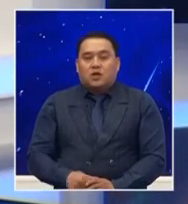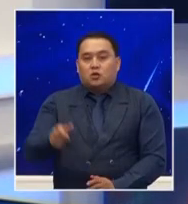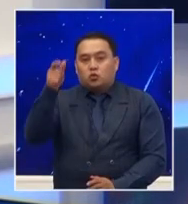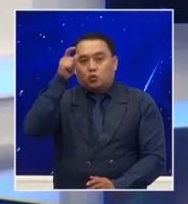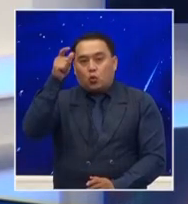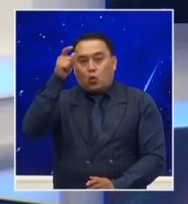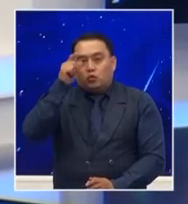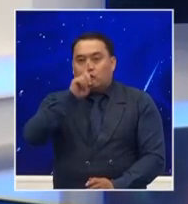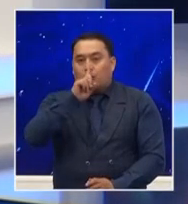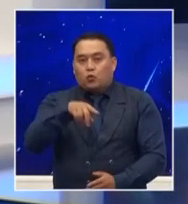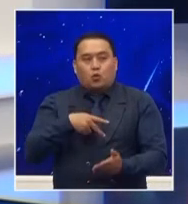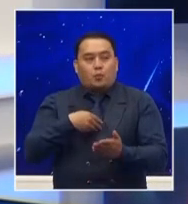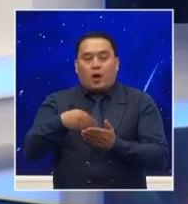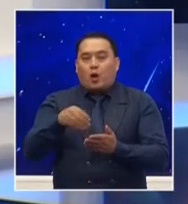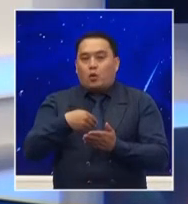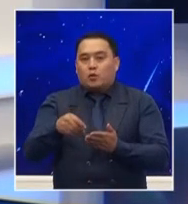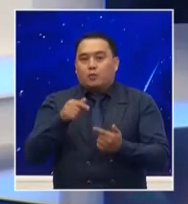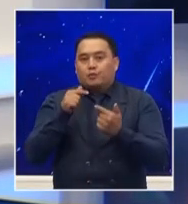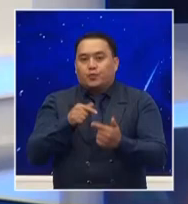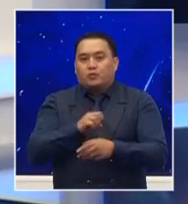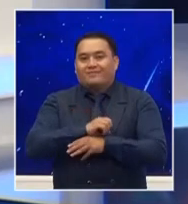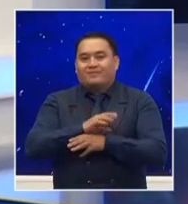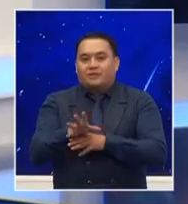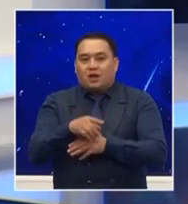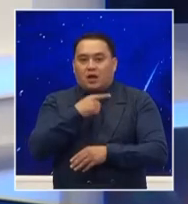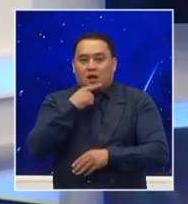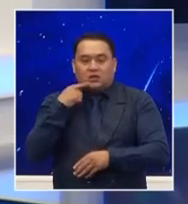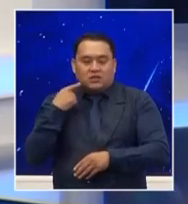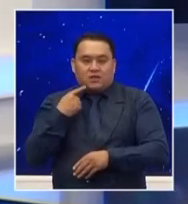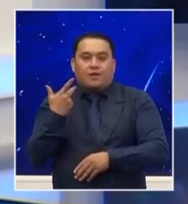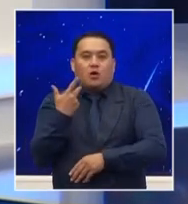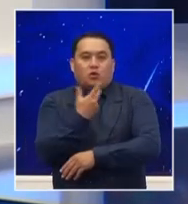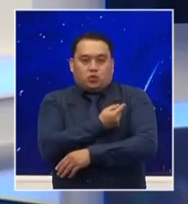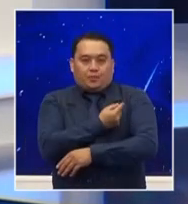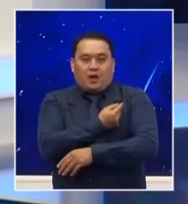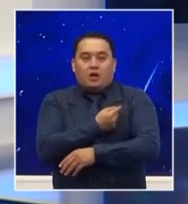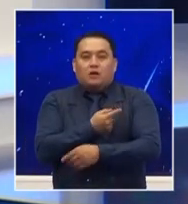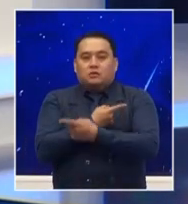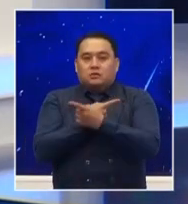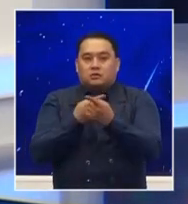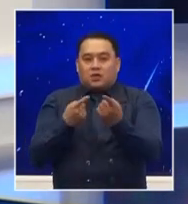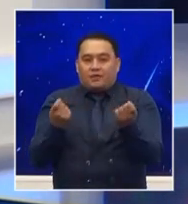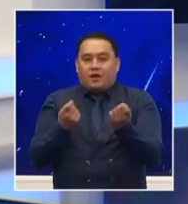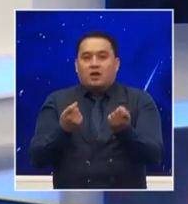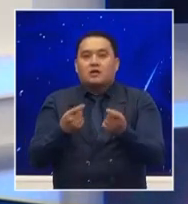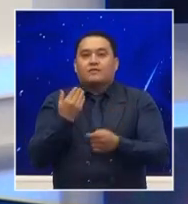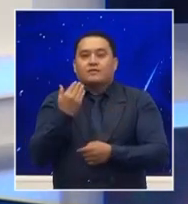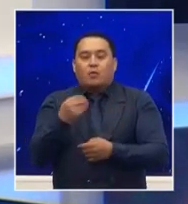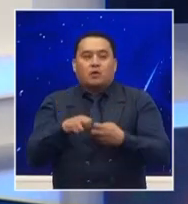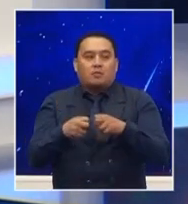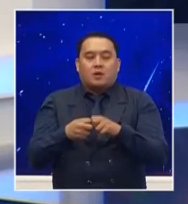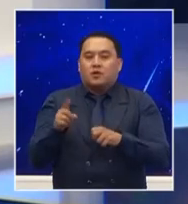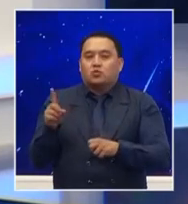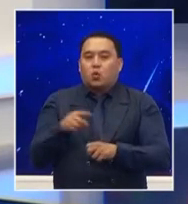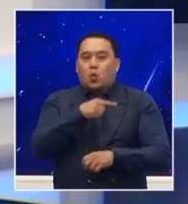Турция не будет покупать российскую вакцину от коронавируса, сообщает агентство Reuters. Об этом заявил глава Минздрава республики. По его словам, проблема в том,